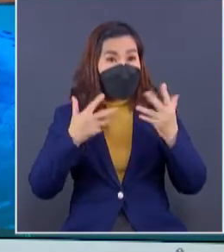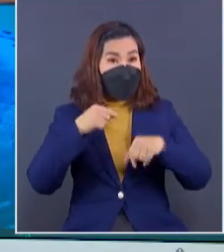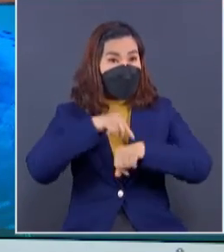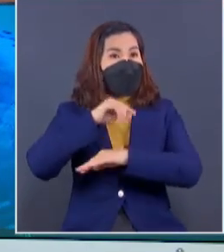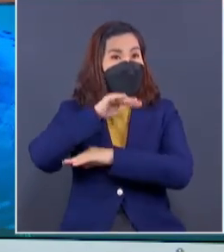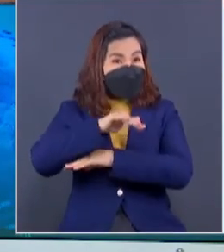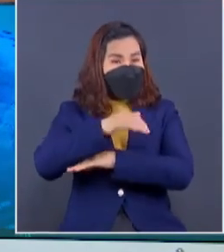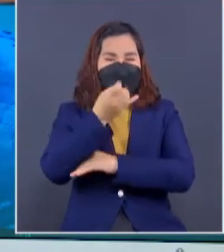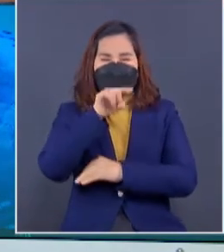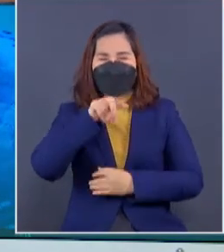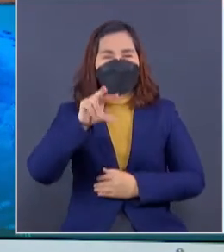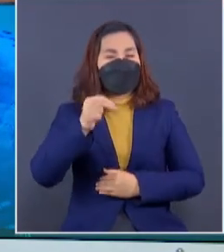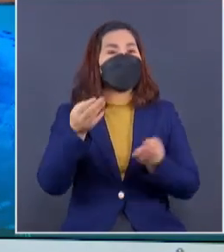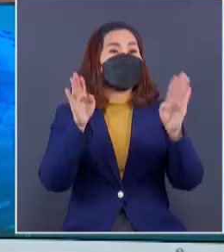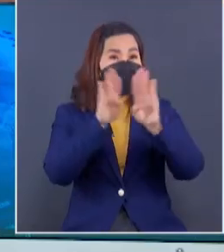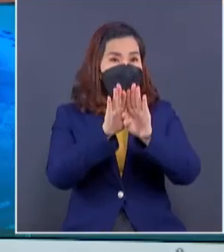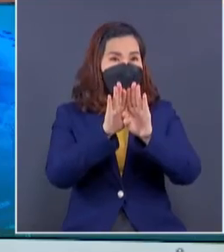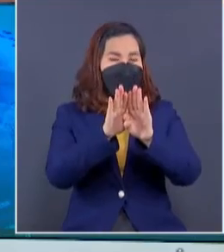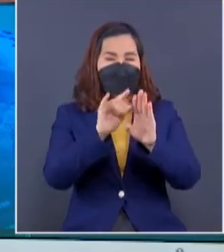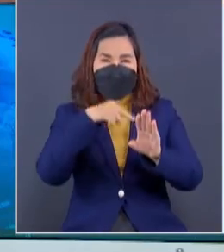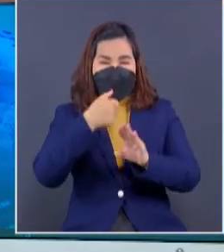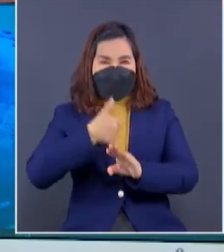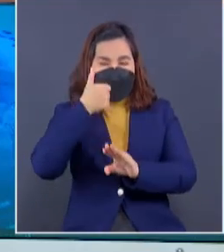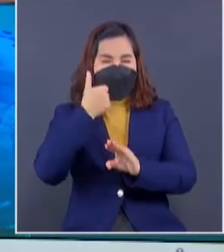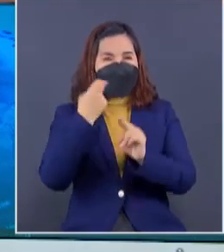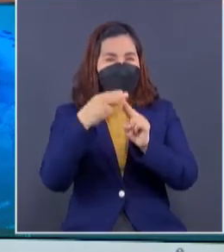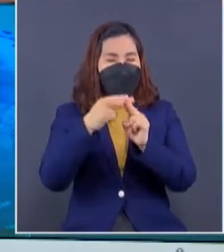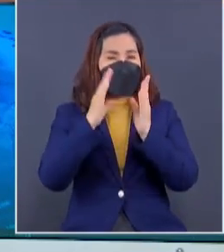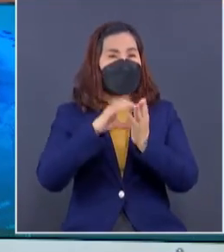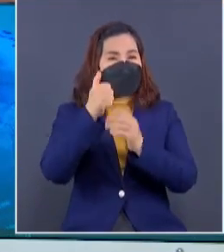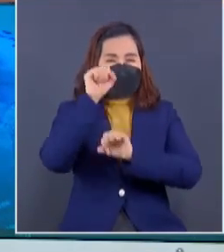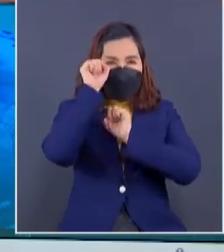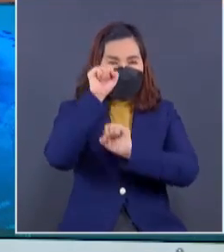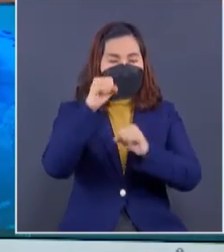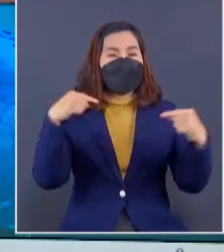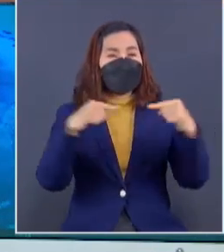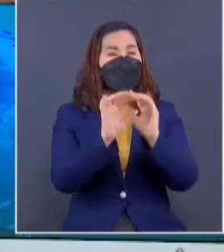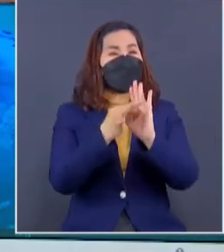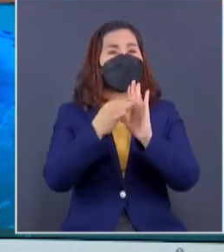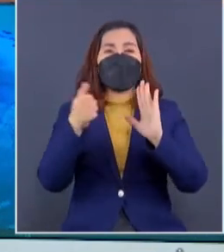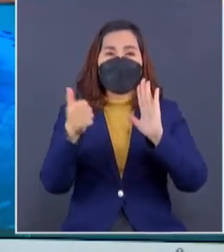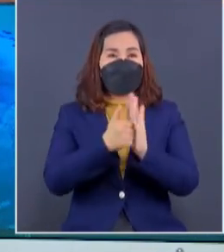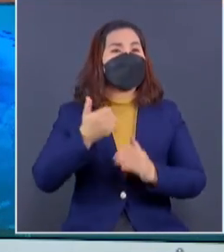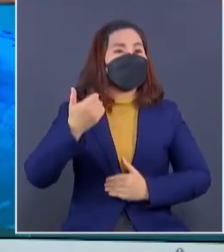นะ 18:30 แล้วหลังจากนั้นก็ติดตามประกาศรายชื่อผู้โชคดีผ่านทางที่ Facebook